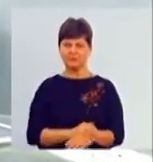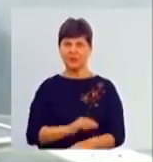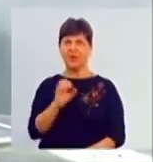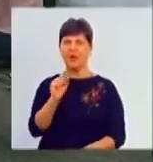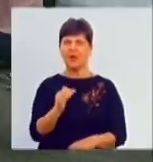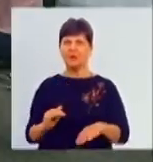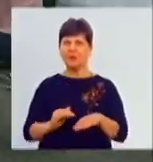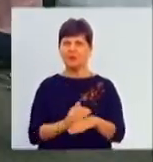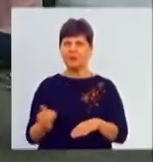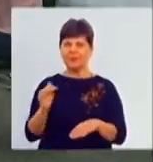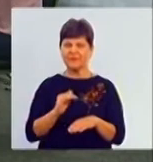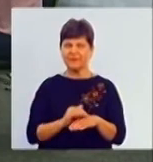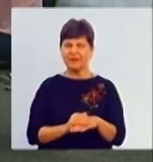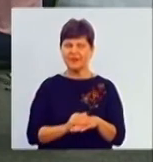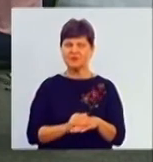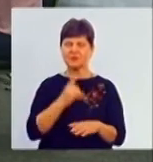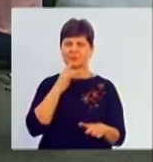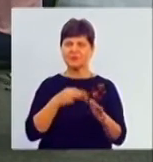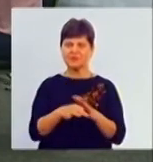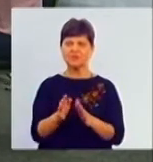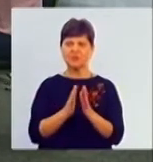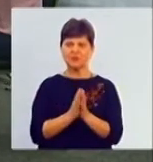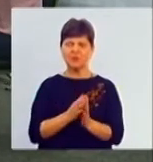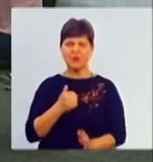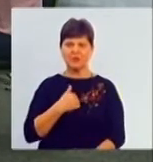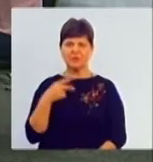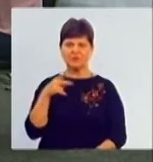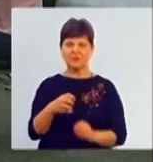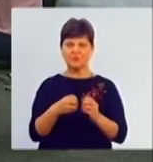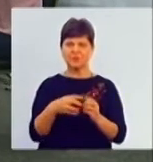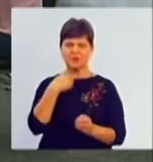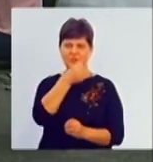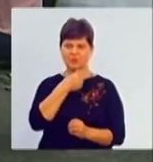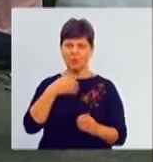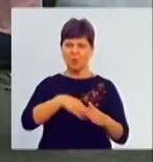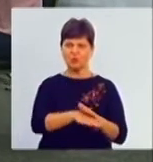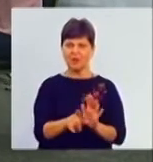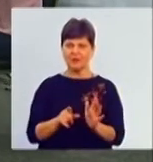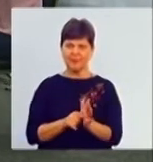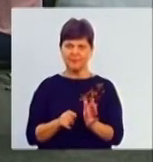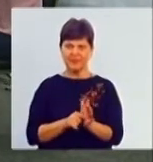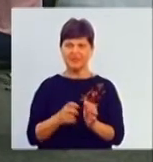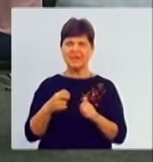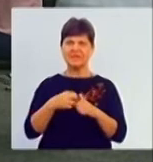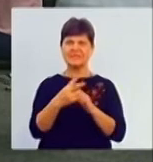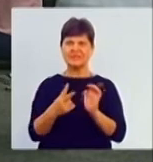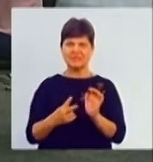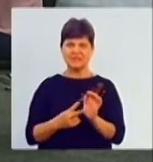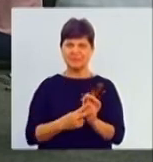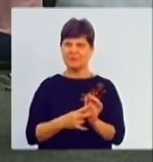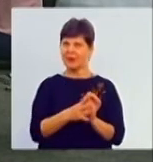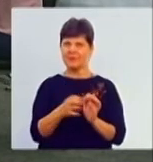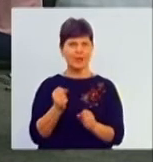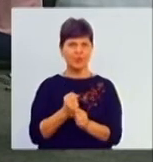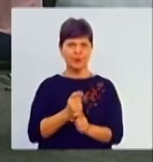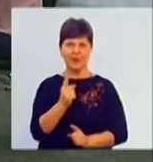Добрий вечір. Підскажіть, будь ласка, я в 15-му році пішла на пенсію. В 17-му році мені не робили